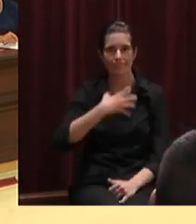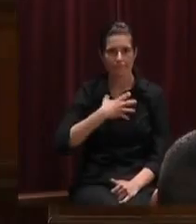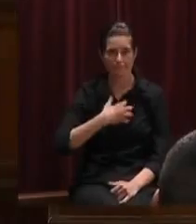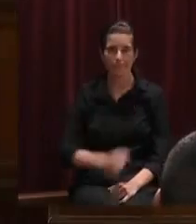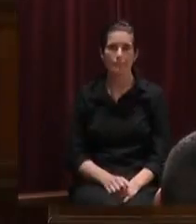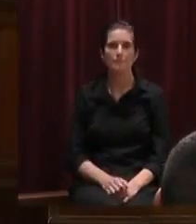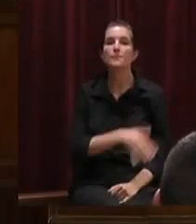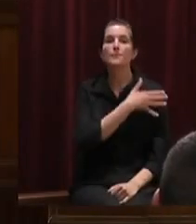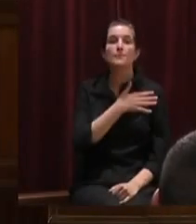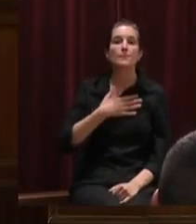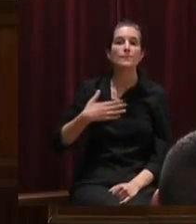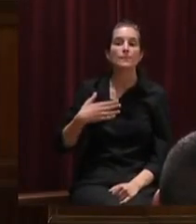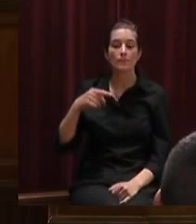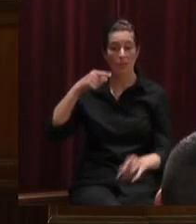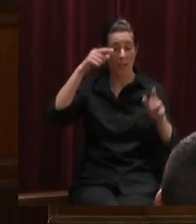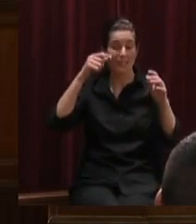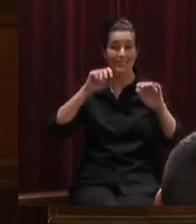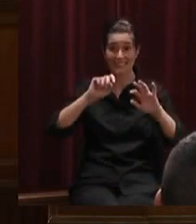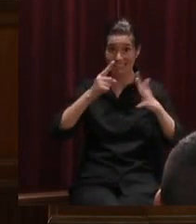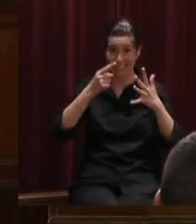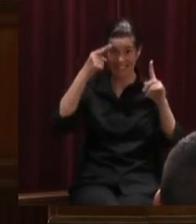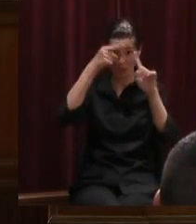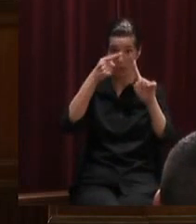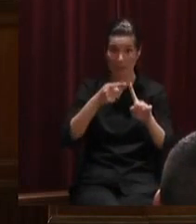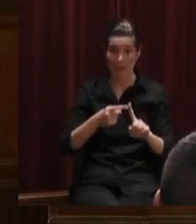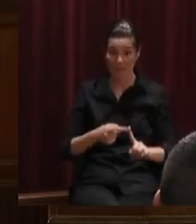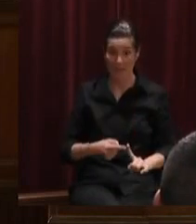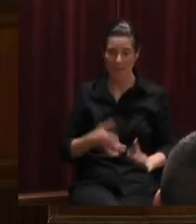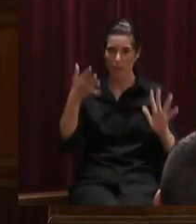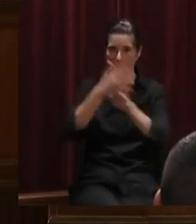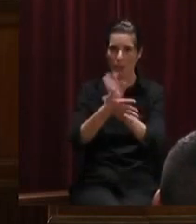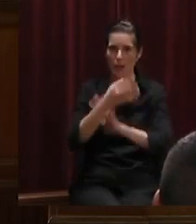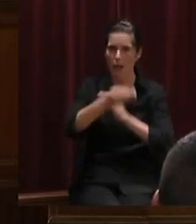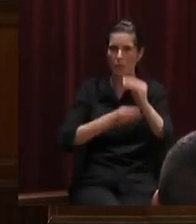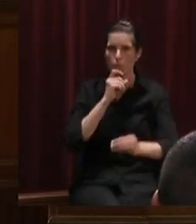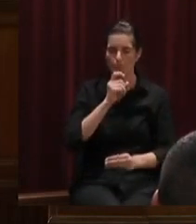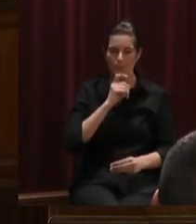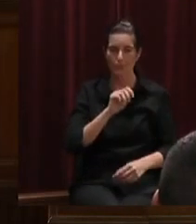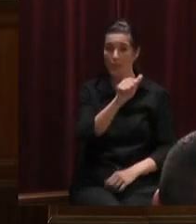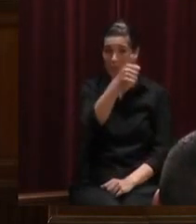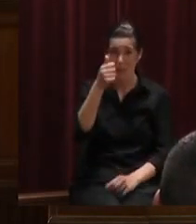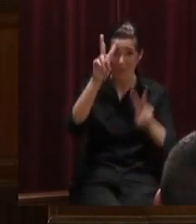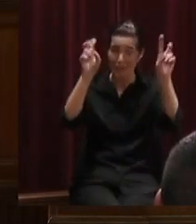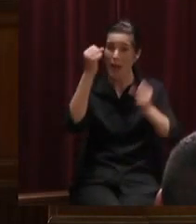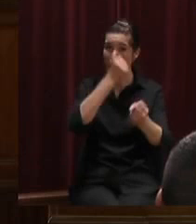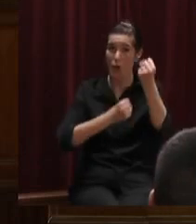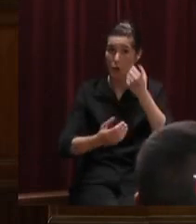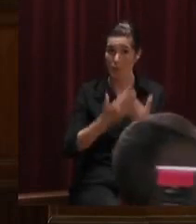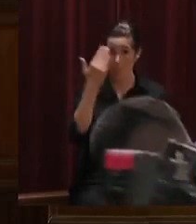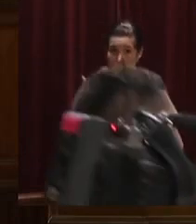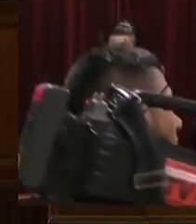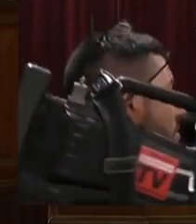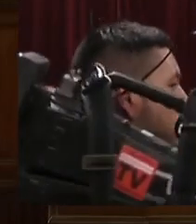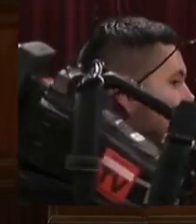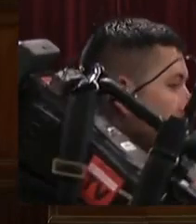afrontar cada un d'aquests 6 grans reptes. El primer, els deia, és de fer de la nostra economia un motor més modern. Hem d'utilitzar